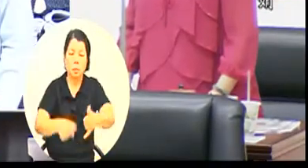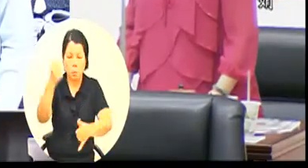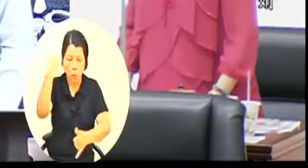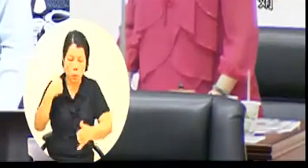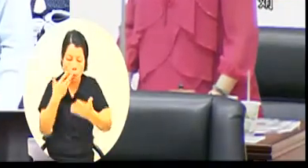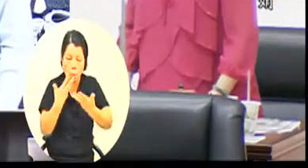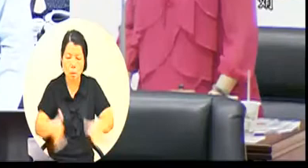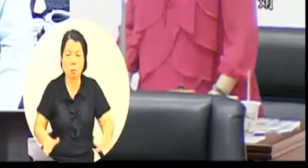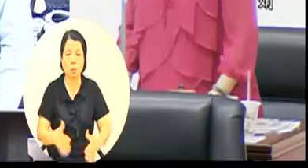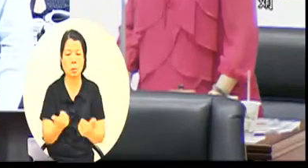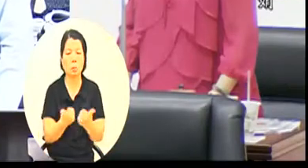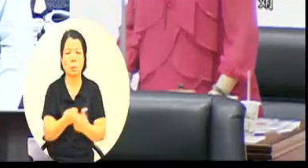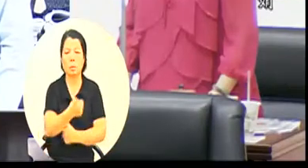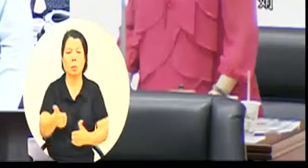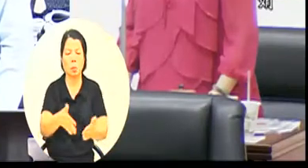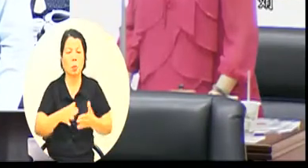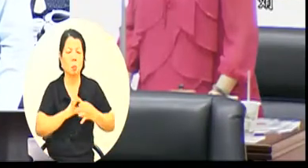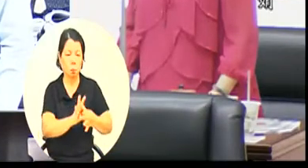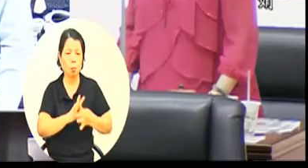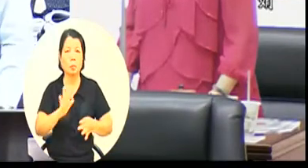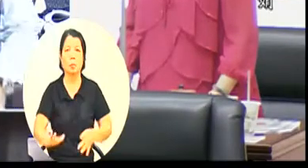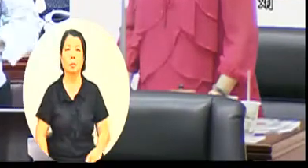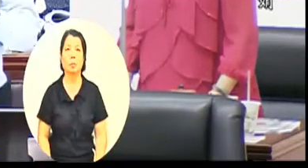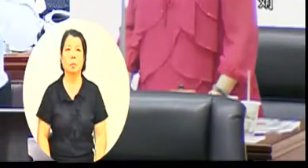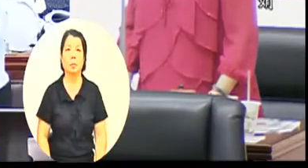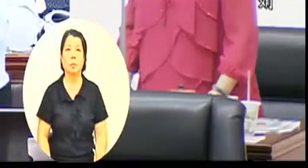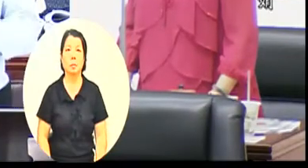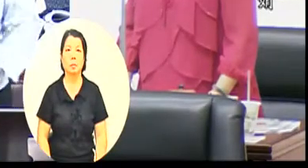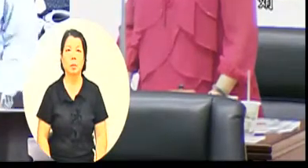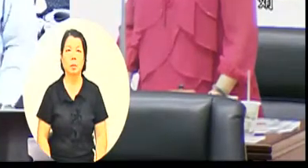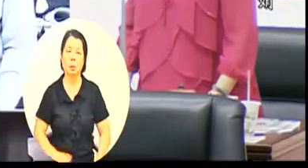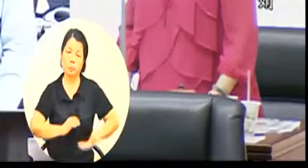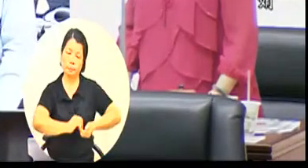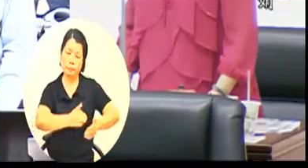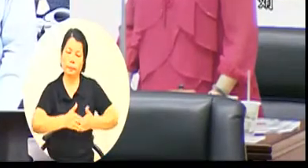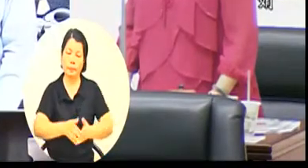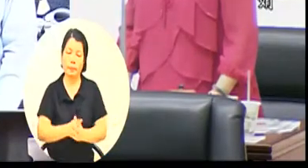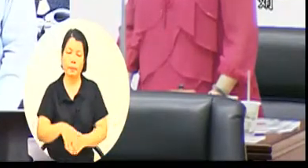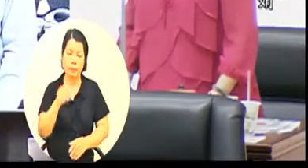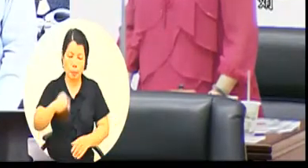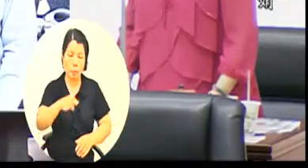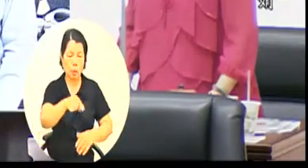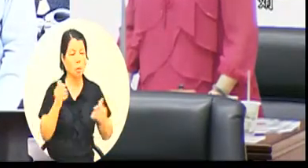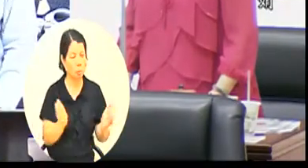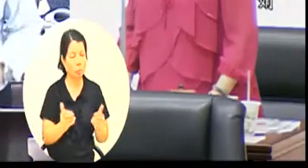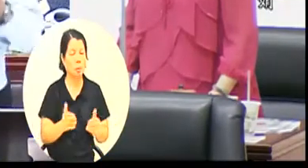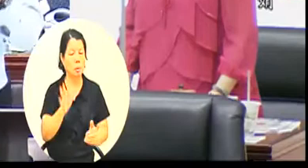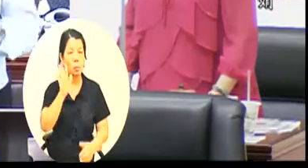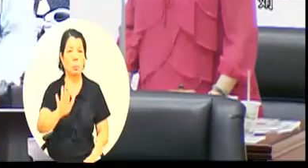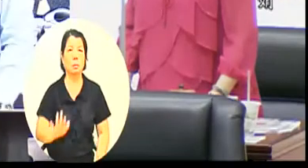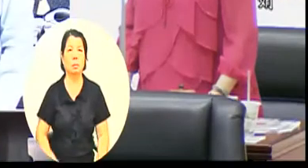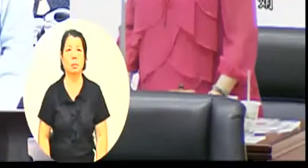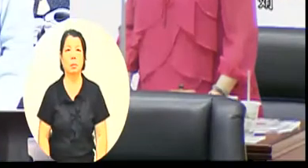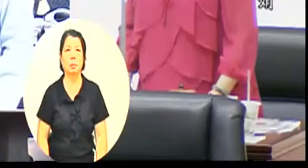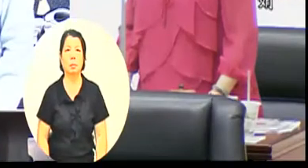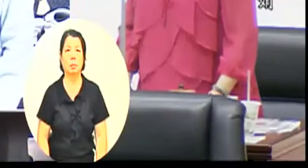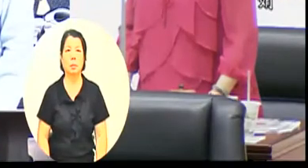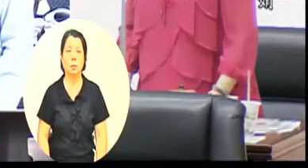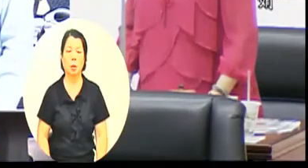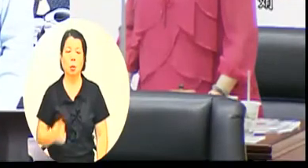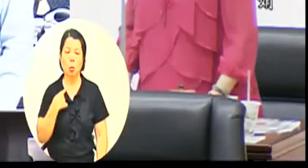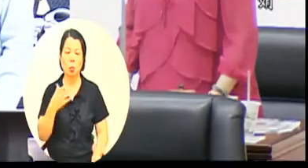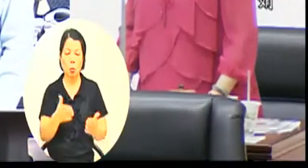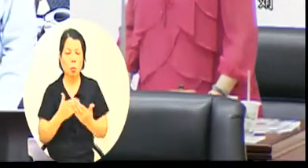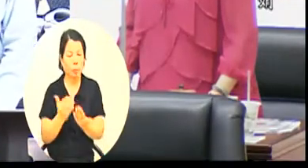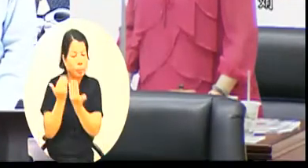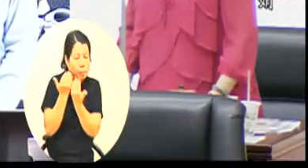员在关心的啊。首先我想我们要必须承认这是一个问题，这是一个问题，这个我想我们并没有回避